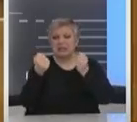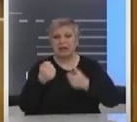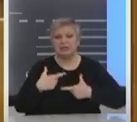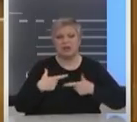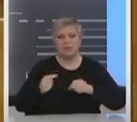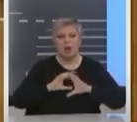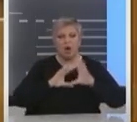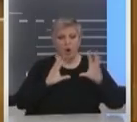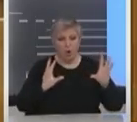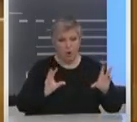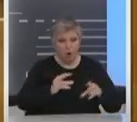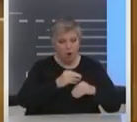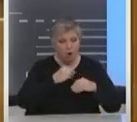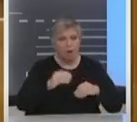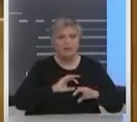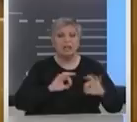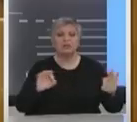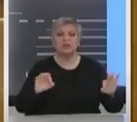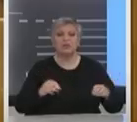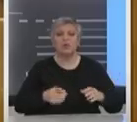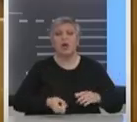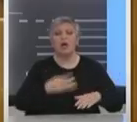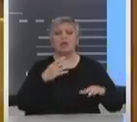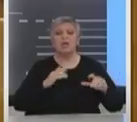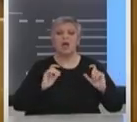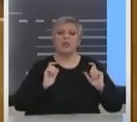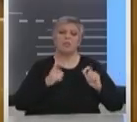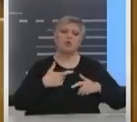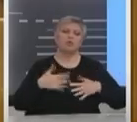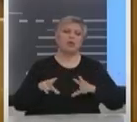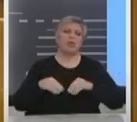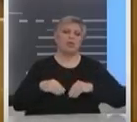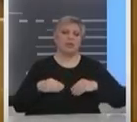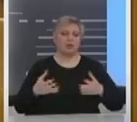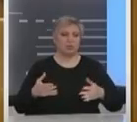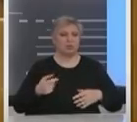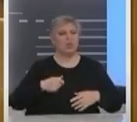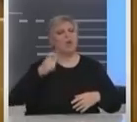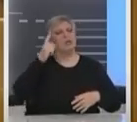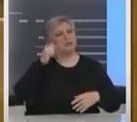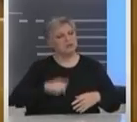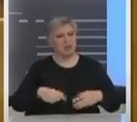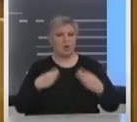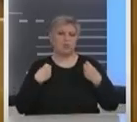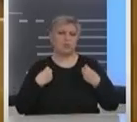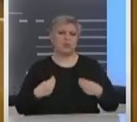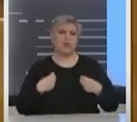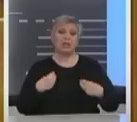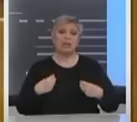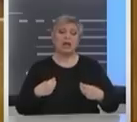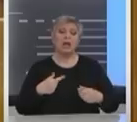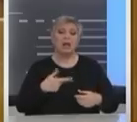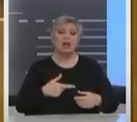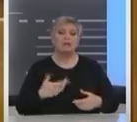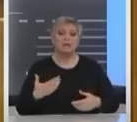βρίσκονταν υπό περιστολή, υπό διωγμό. Και το λέω αυτό με πλήρη συνείδηση, έχοντας πλήρη γνώση των θέσεων